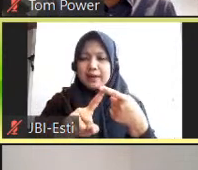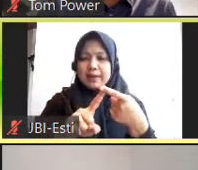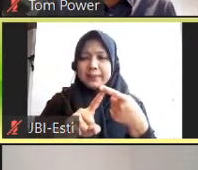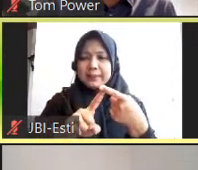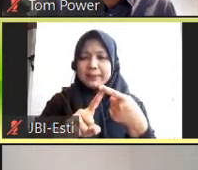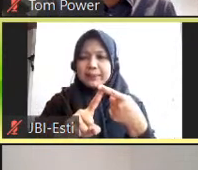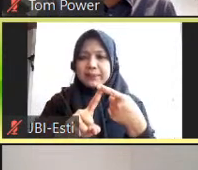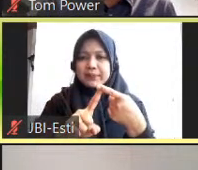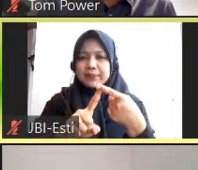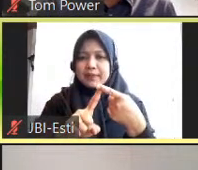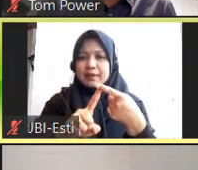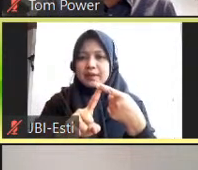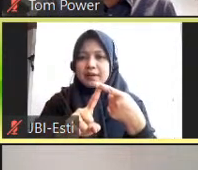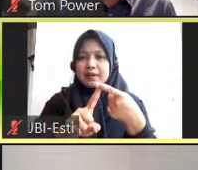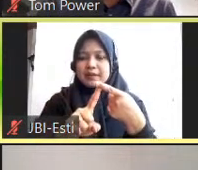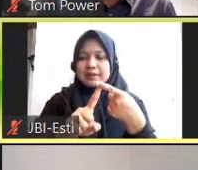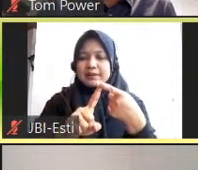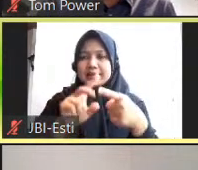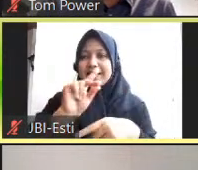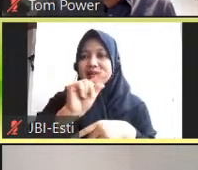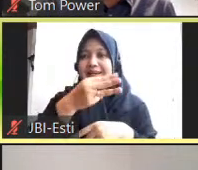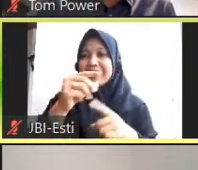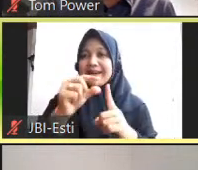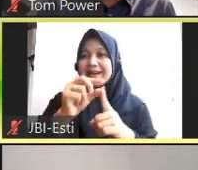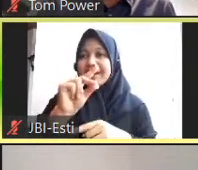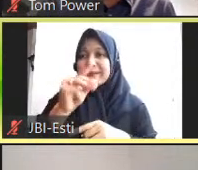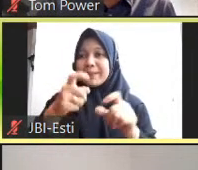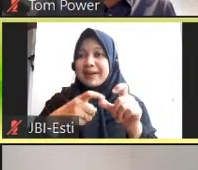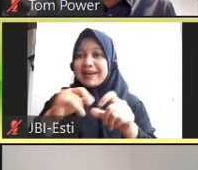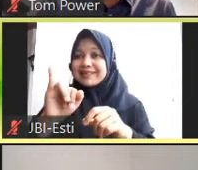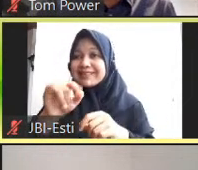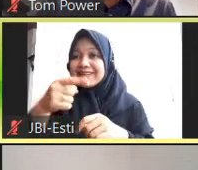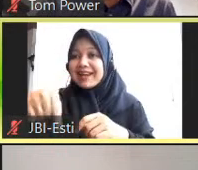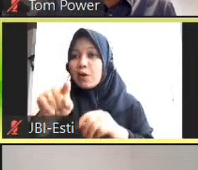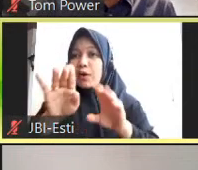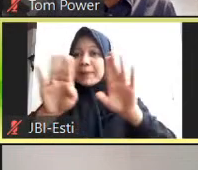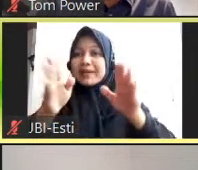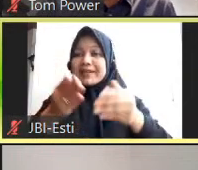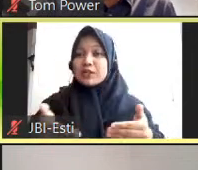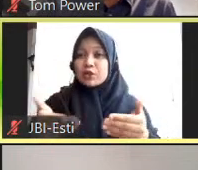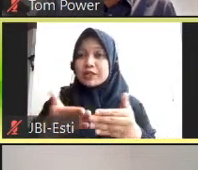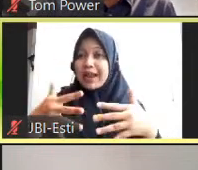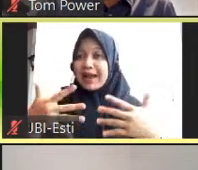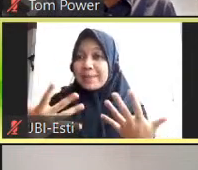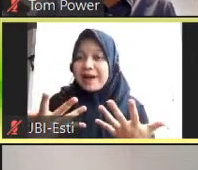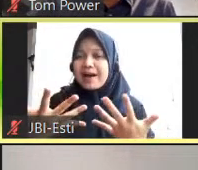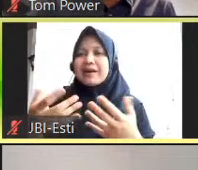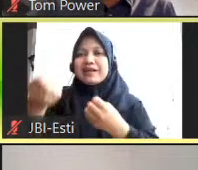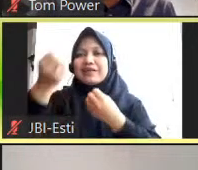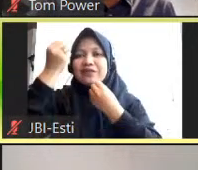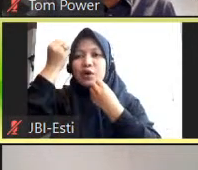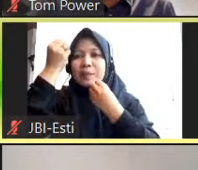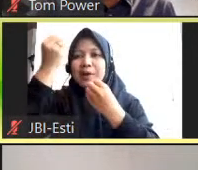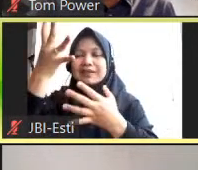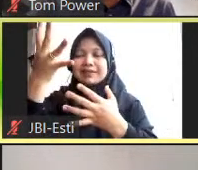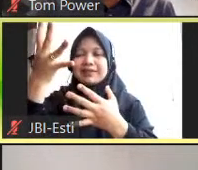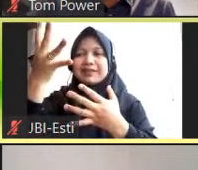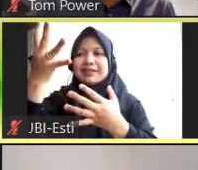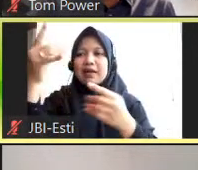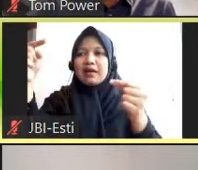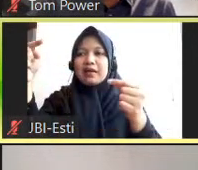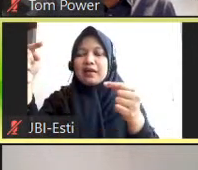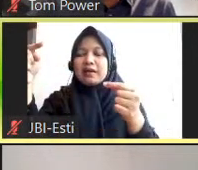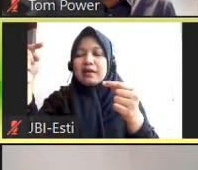dalam konteks ini adalah represi lewat sosial media dalam bentuk disinformasi, atau kita biasanya menyebut, kalau